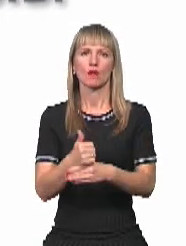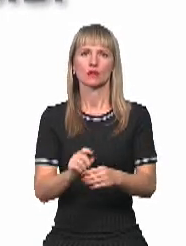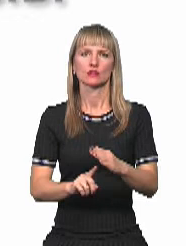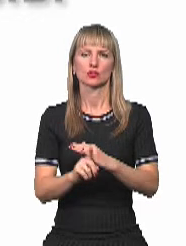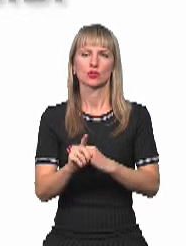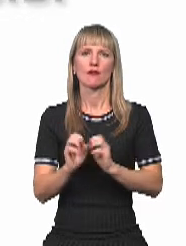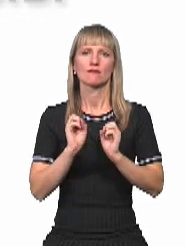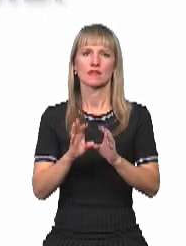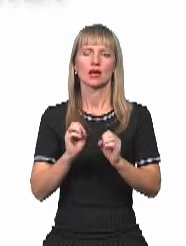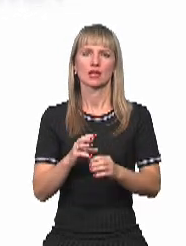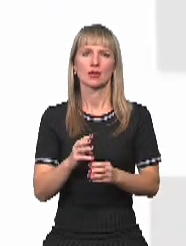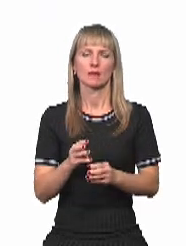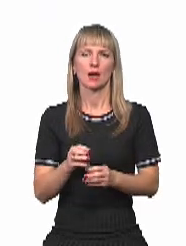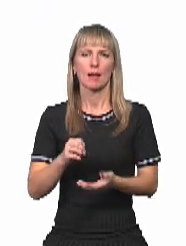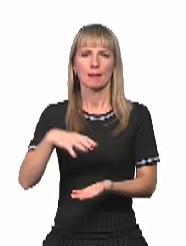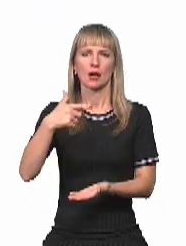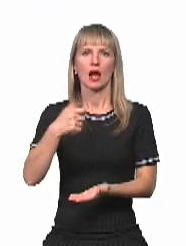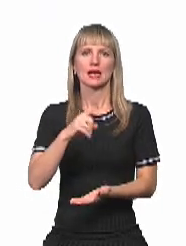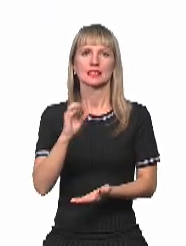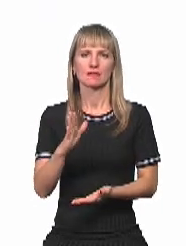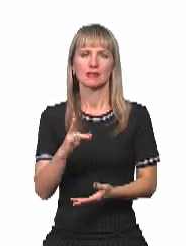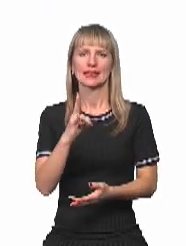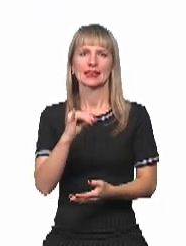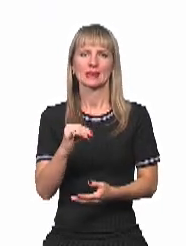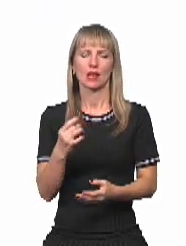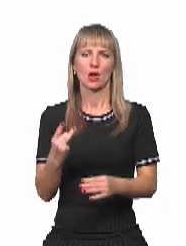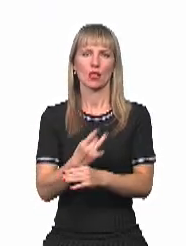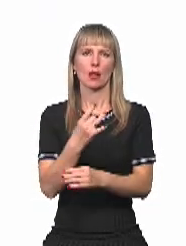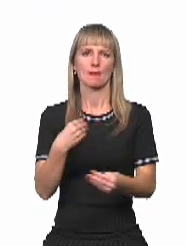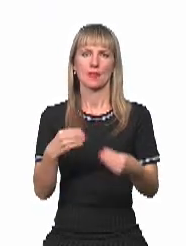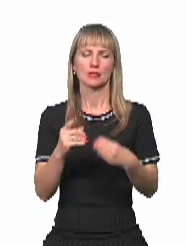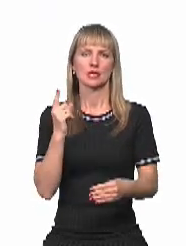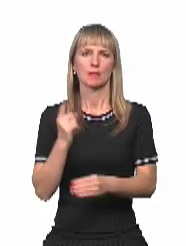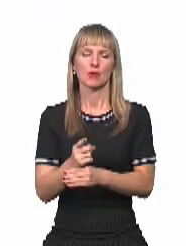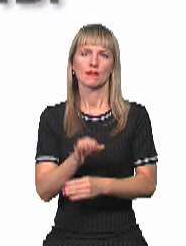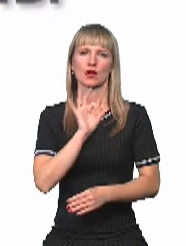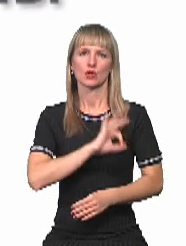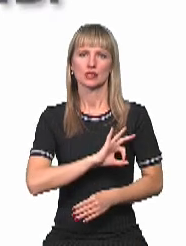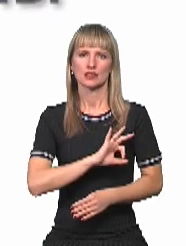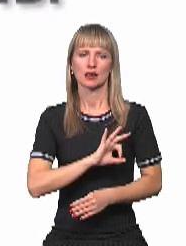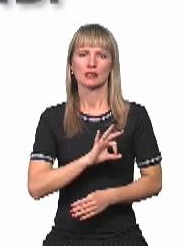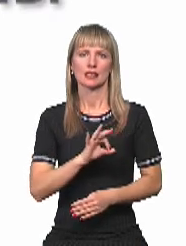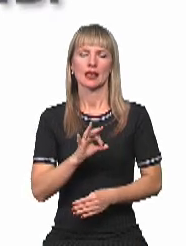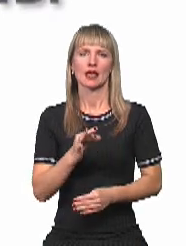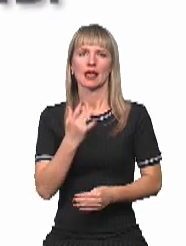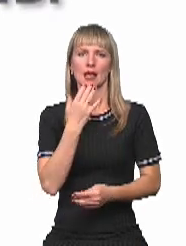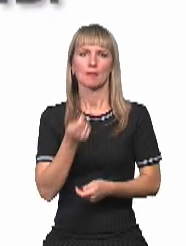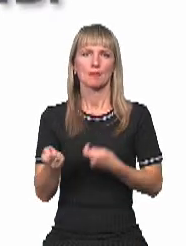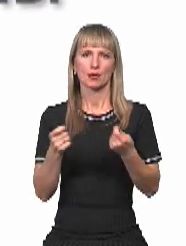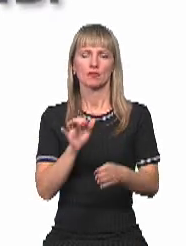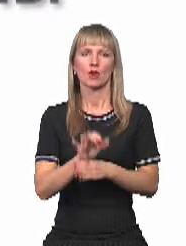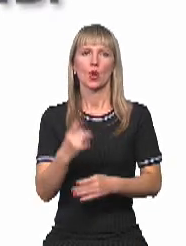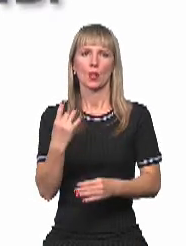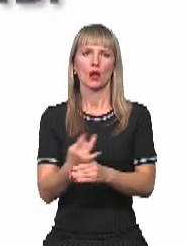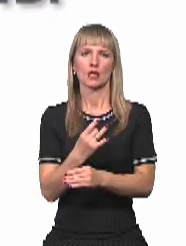викидів парникових газів. Ні одноразовому пластику. Заборонити використання, імпорт та виробництво